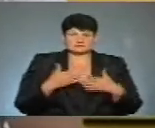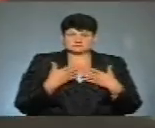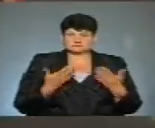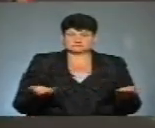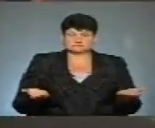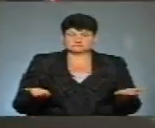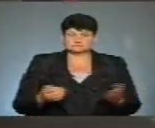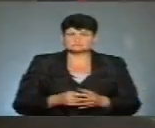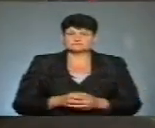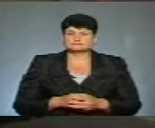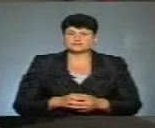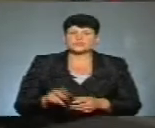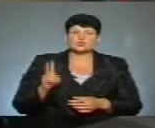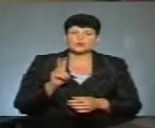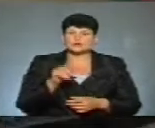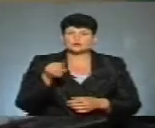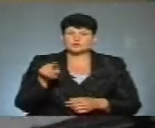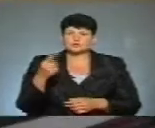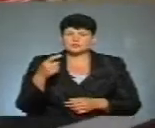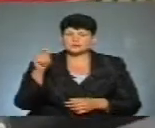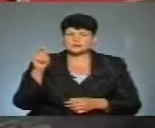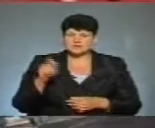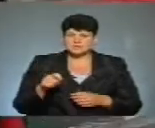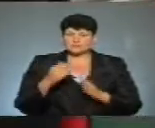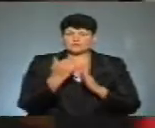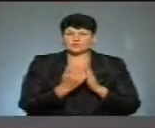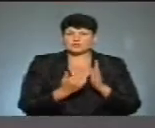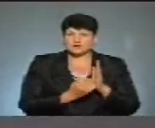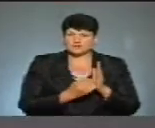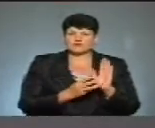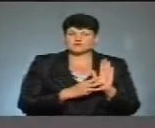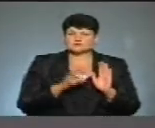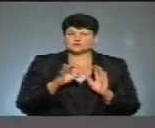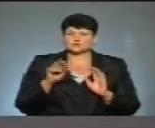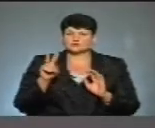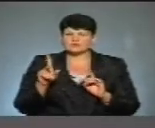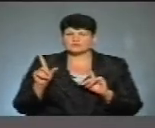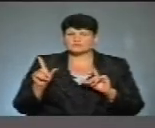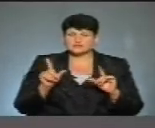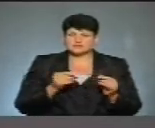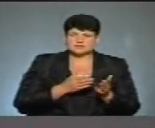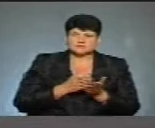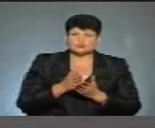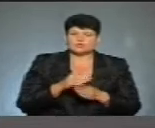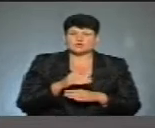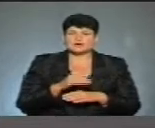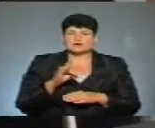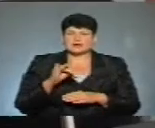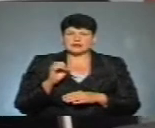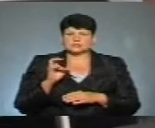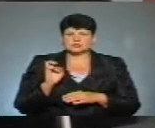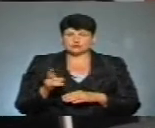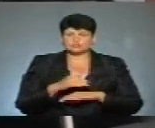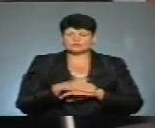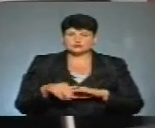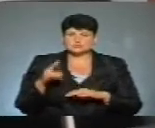немає. Тролейбус номер 1 приїхав відповідно до графіка о 8:02. Він їздить за маршрутом Ринок, вулиця Довженка.